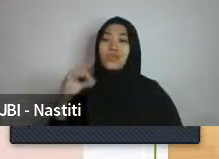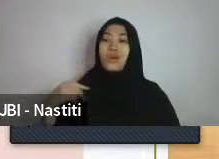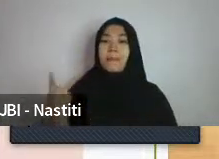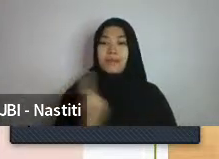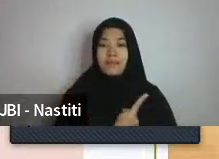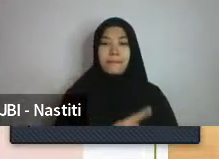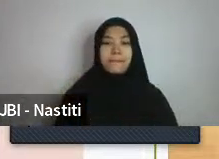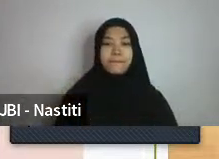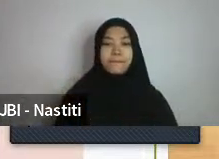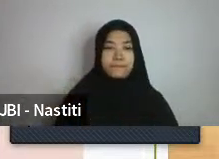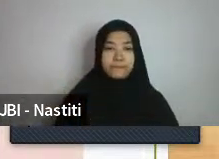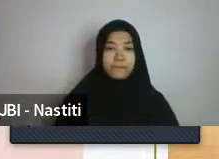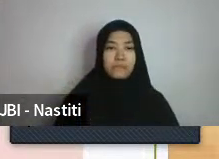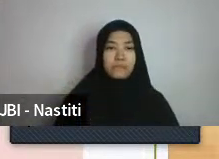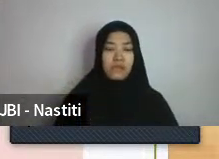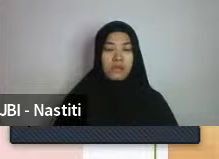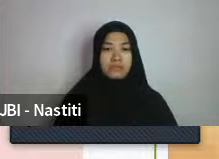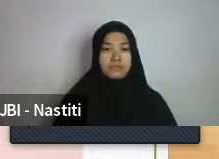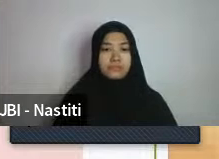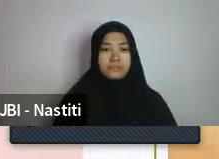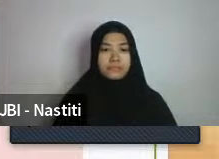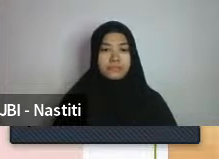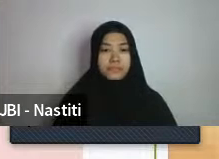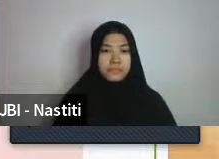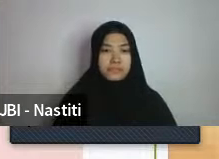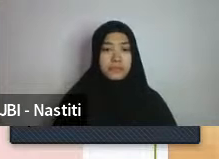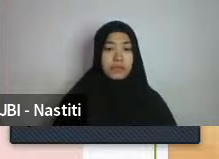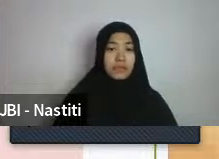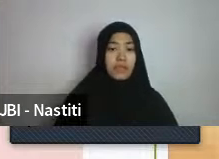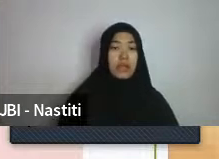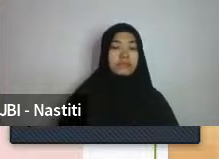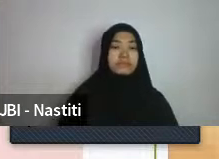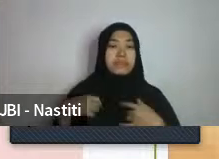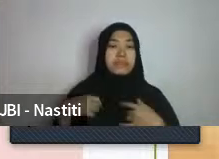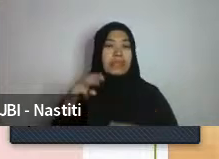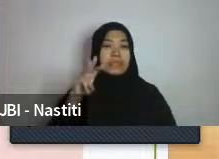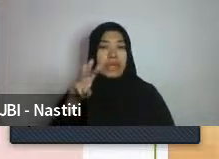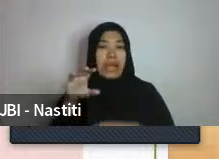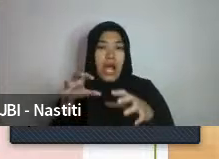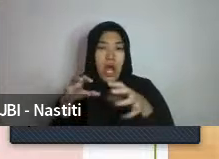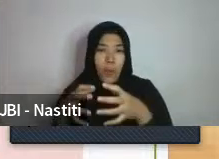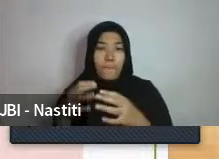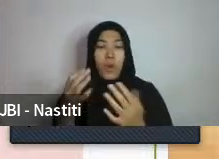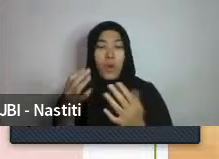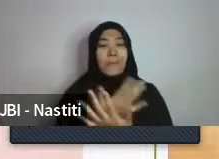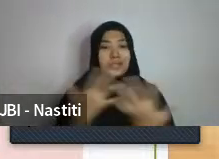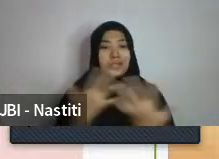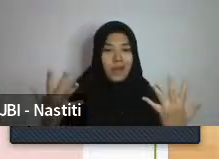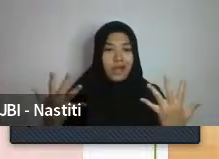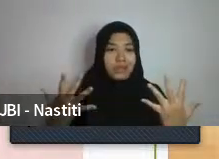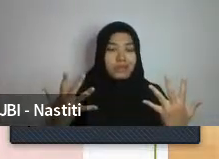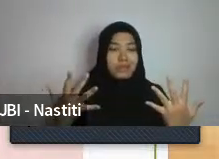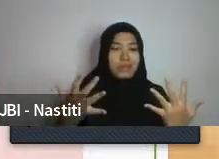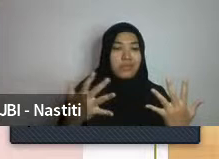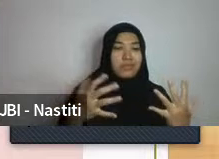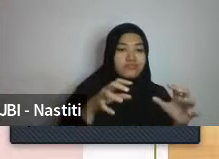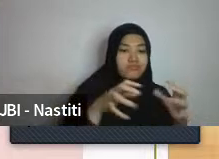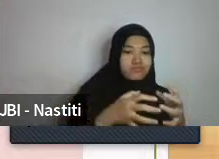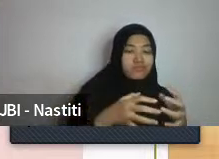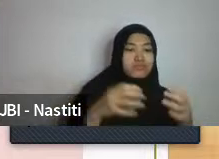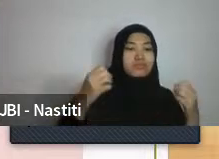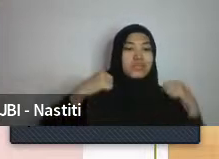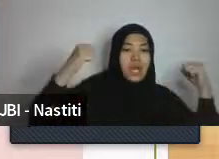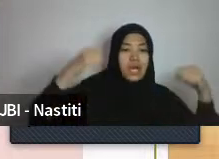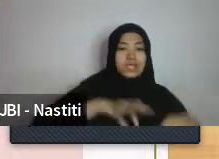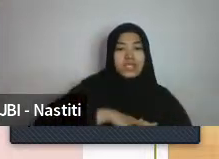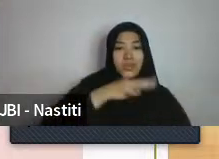Nah, di masyarakat ini juga ada 3 kelompok ini, kelompok yang sehat jiwa, kelompok yang risiko, dan kelompok yang dengan gangguan jiwa